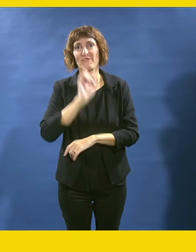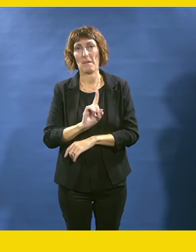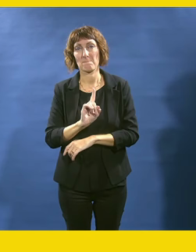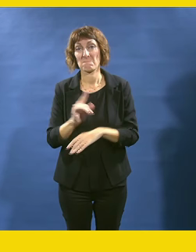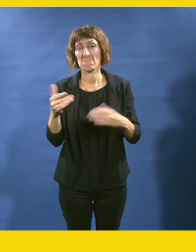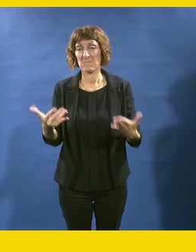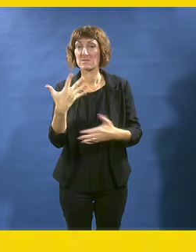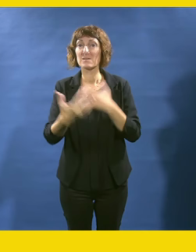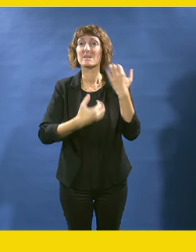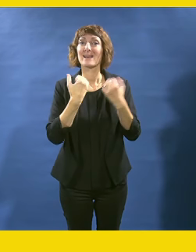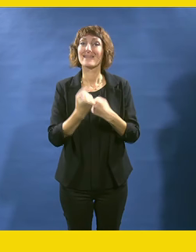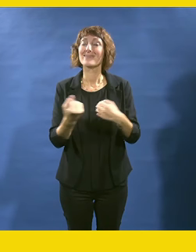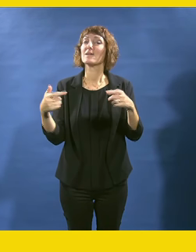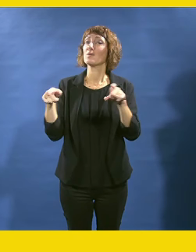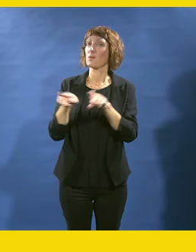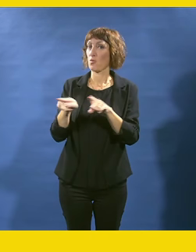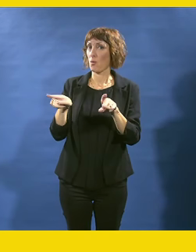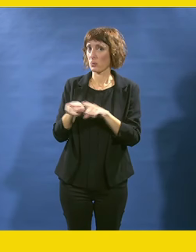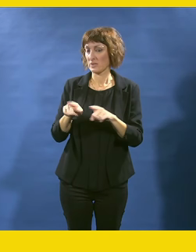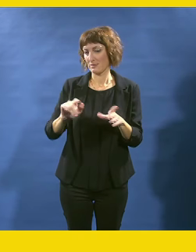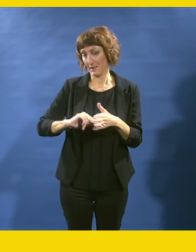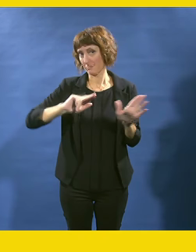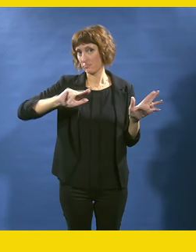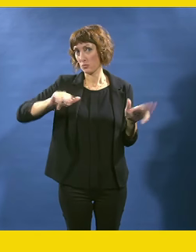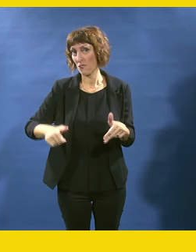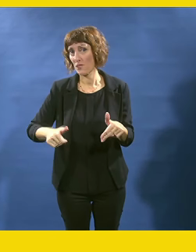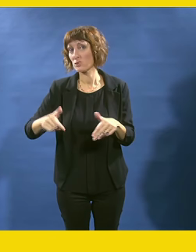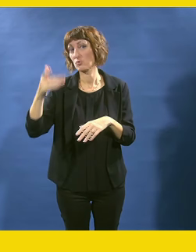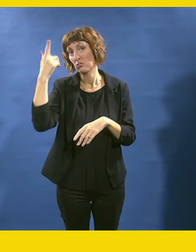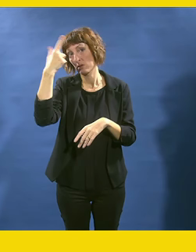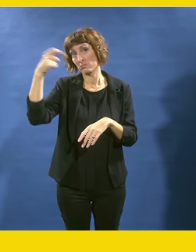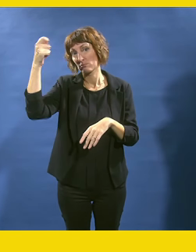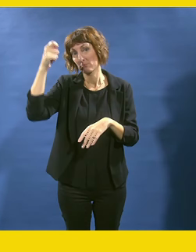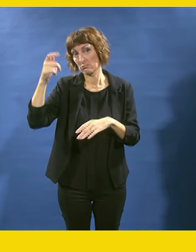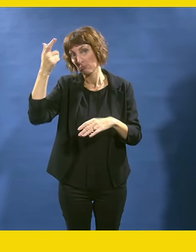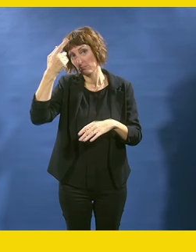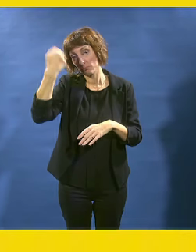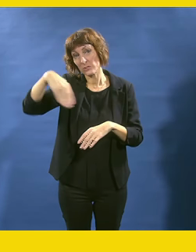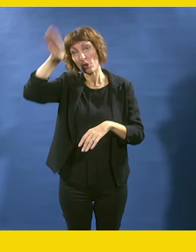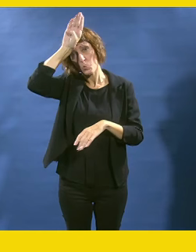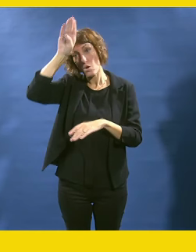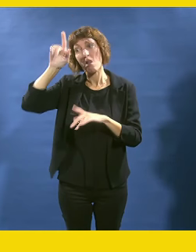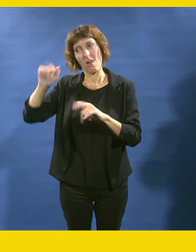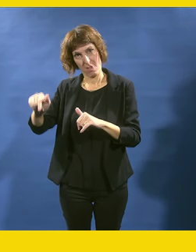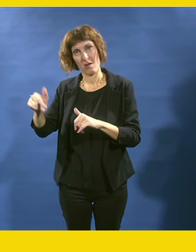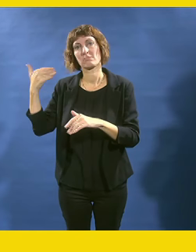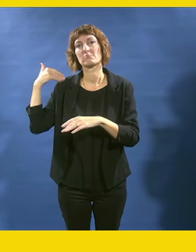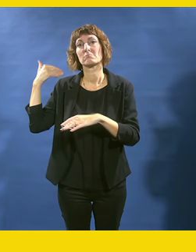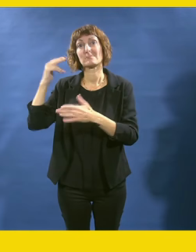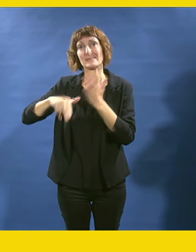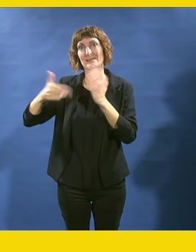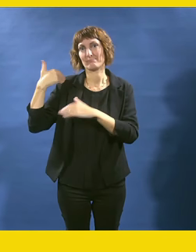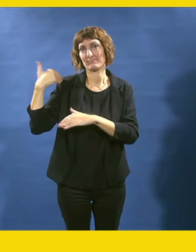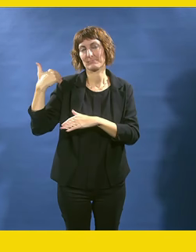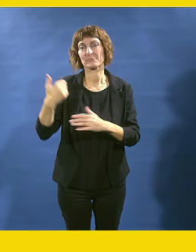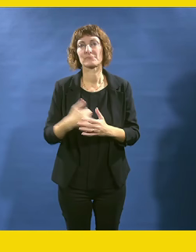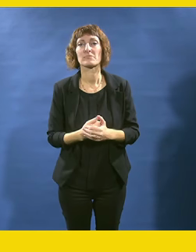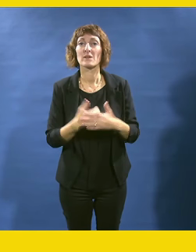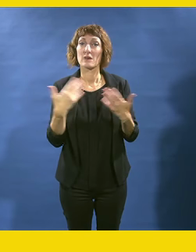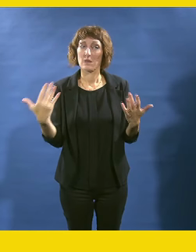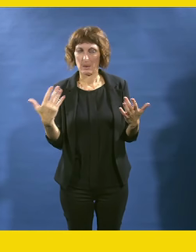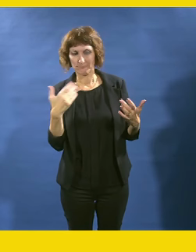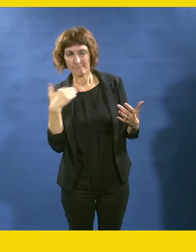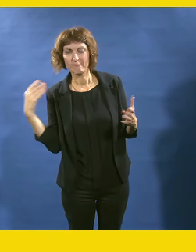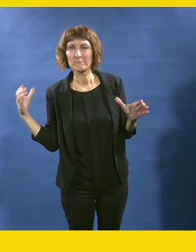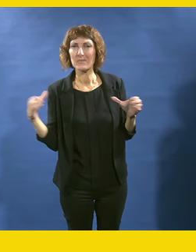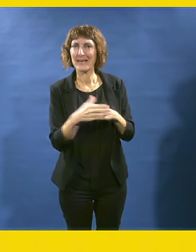année marque aussi les 10 ans de la Convention d'Istanbul. Au regard de tous ces éléments, une équipe a travaillé d'arrache-pied